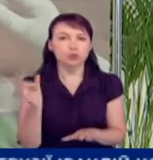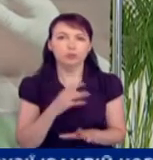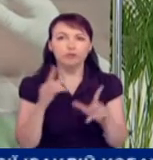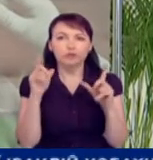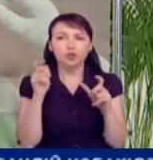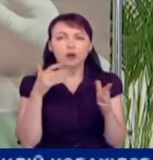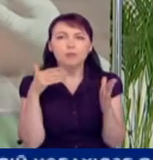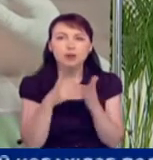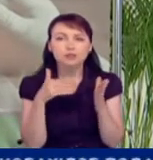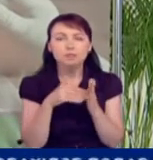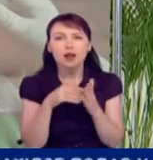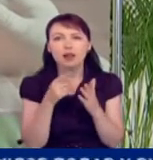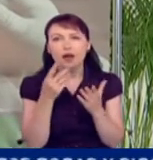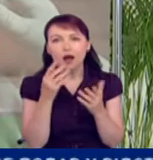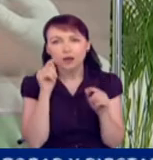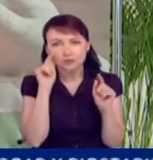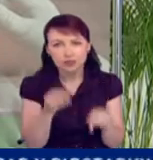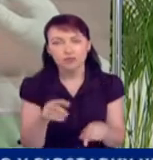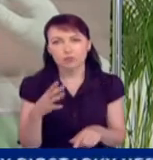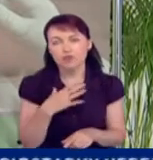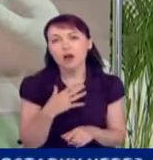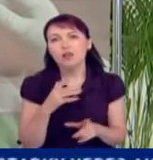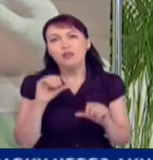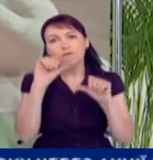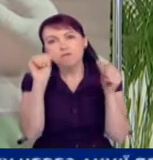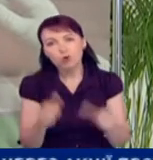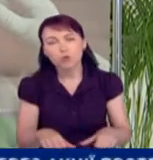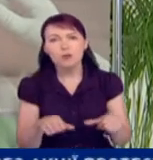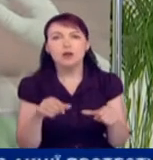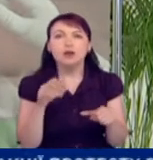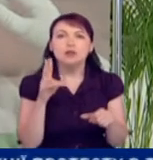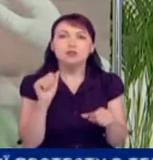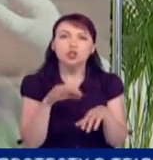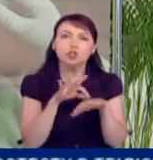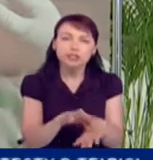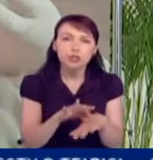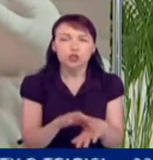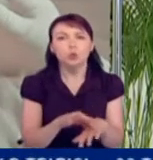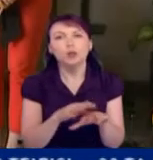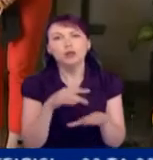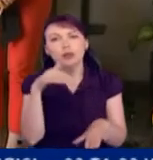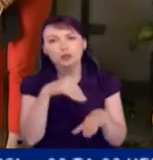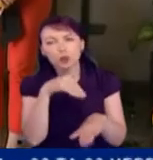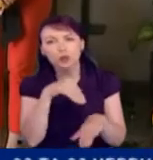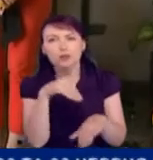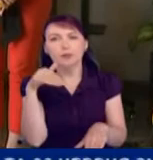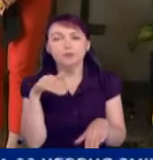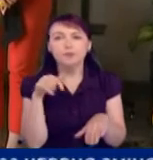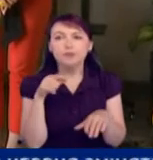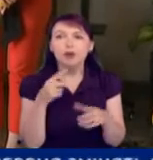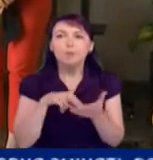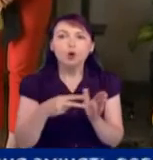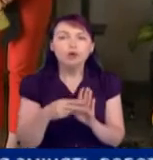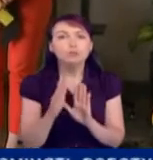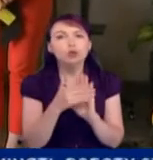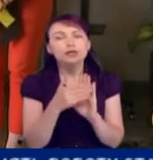щоб максимальний акцент був на форми, на шкіру, на дотики. Проект покликаний